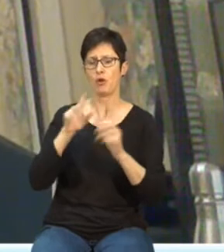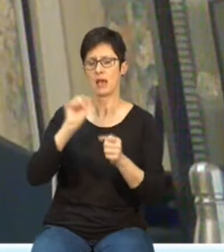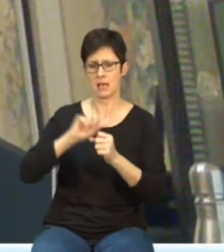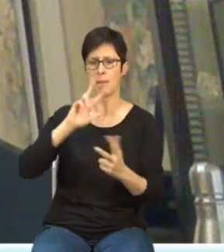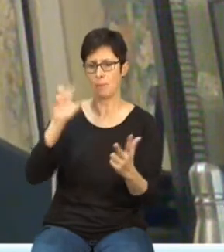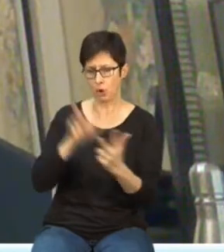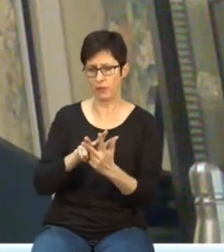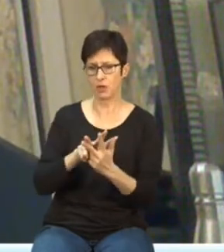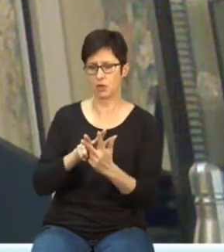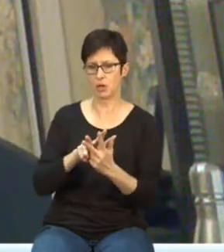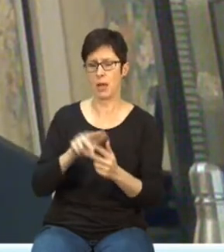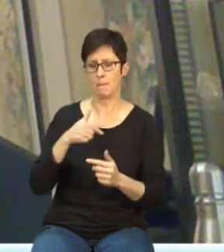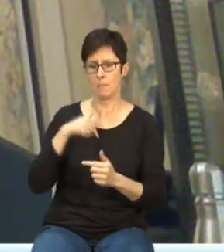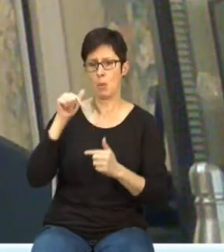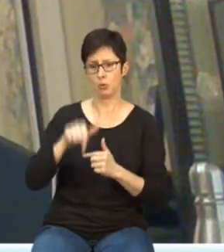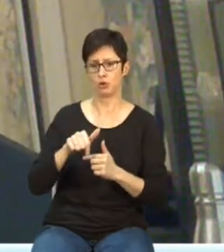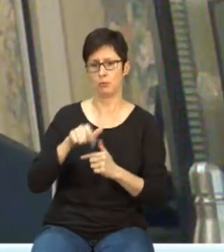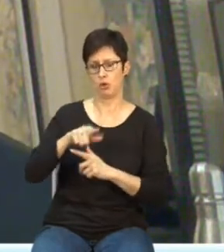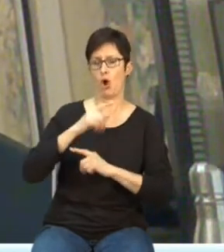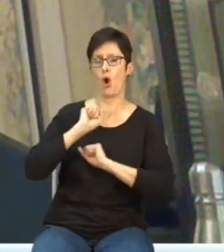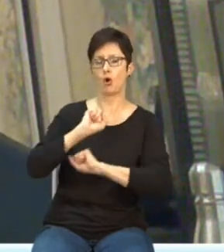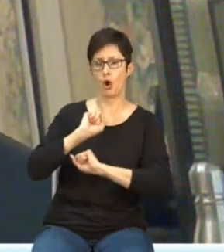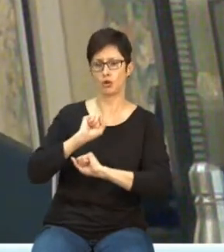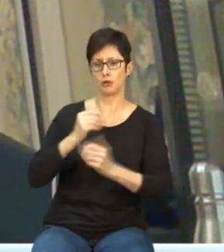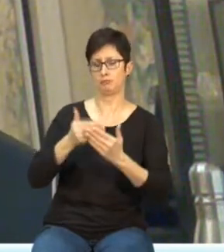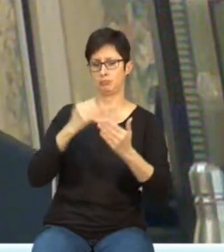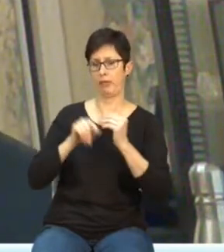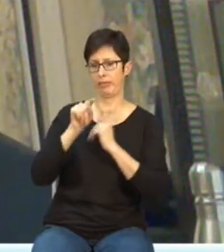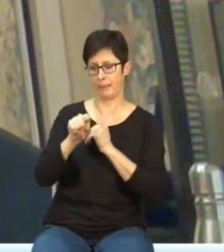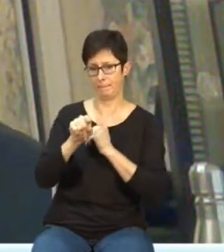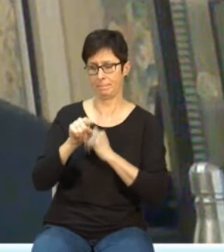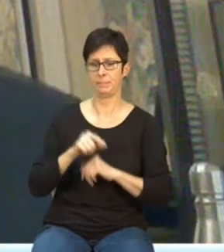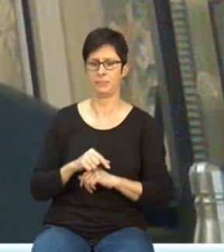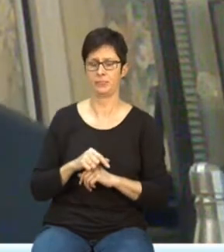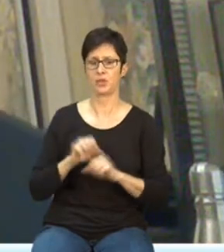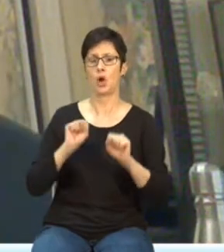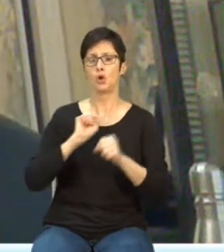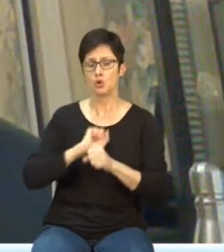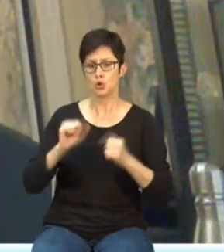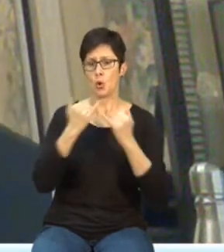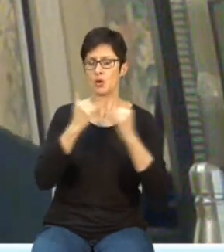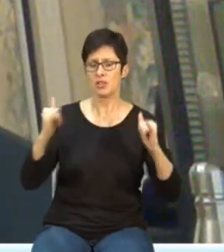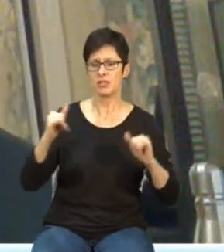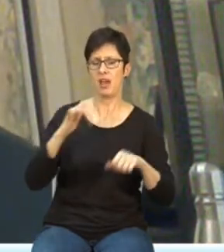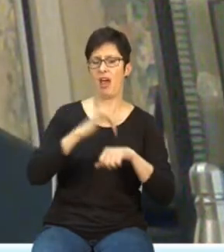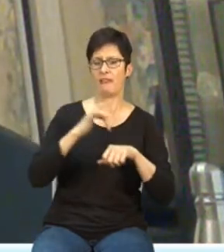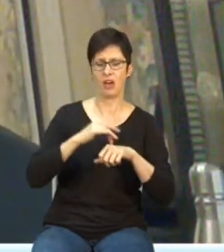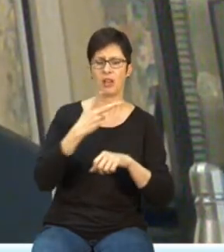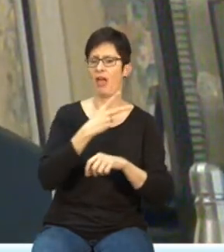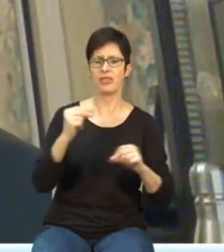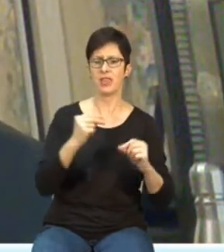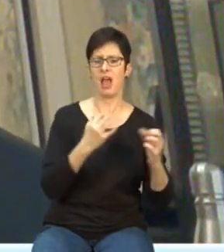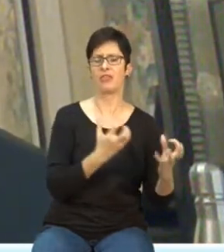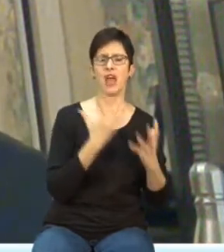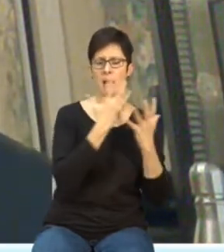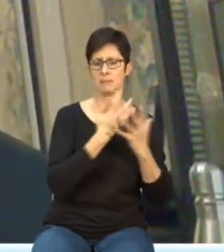potwierdzone i przed tym musimy się chronić ale oczywiście Są też takie efekty które uznawane są za efektywne nietermiczne czy